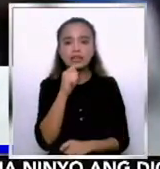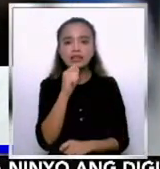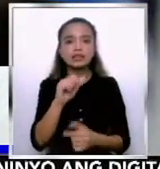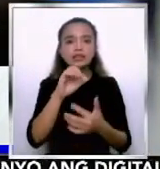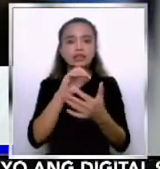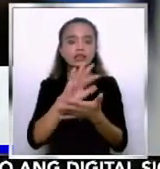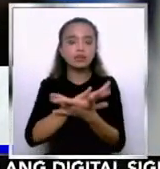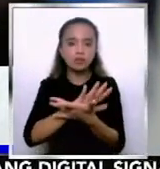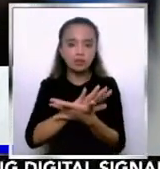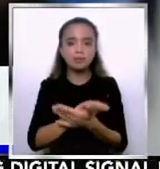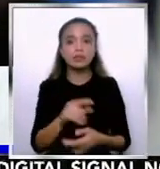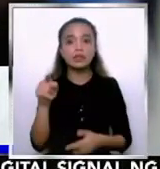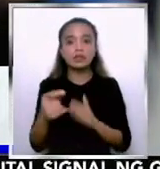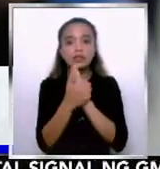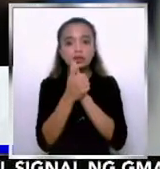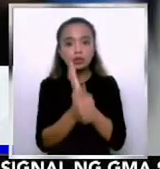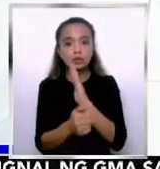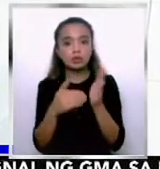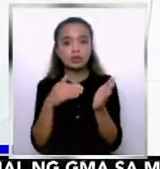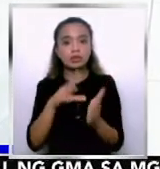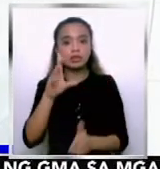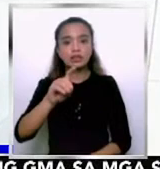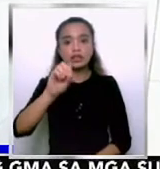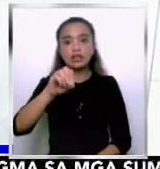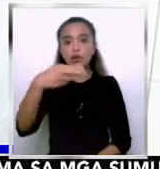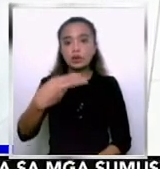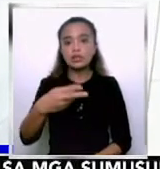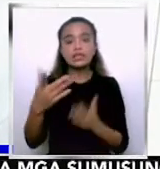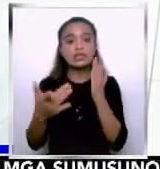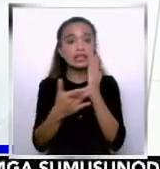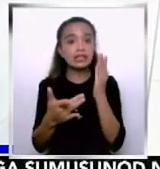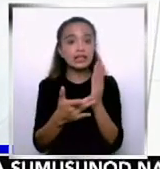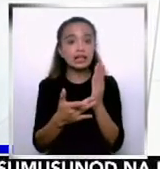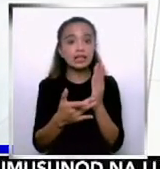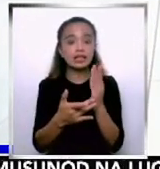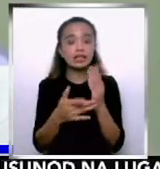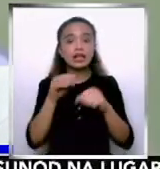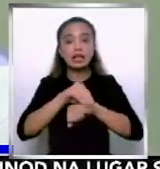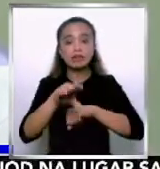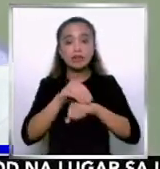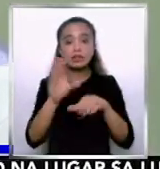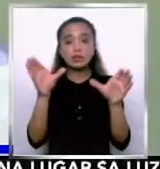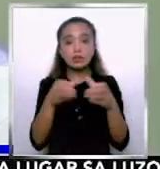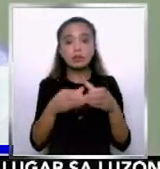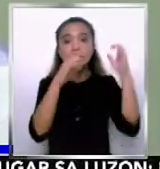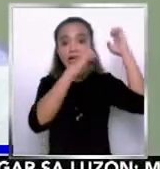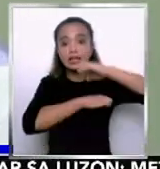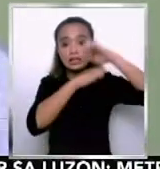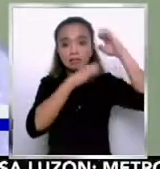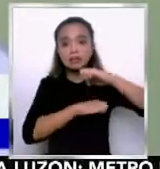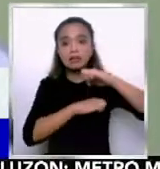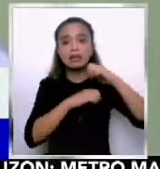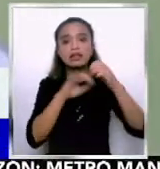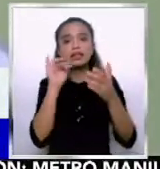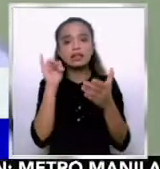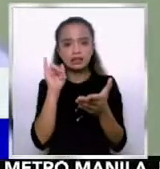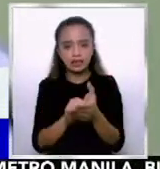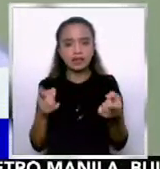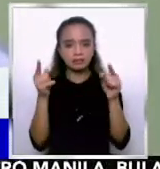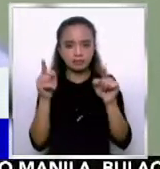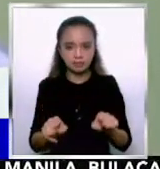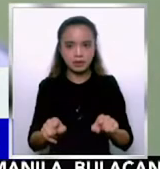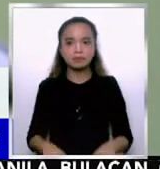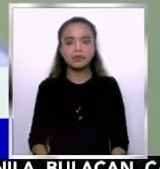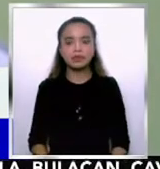at miyembro ng DOH Technical Advisory Group, inasahan na nila ang ganitong tagpo. It's been more than 2 years since we locked